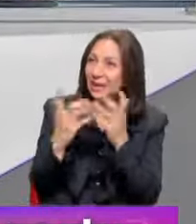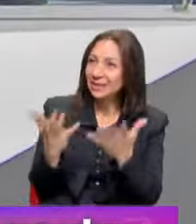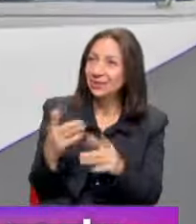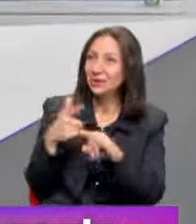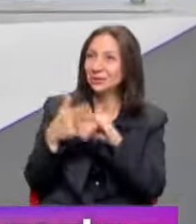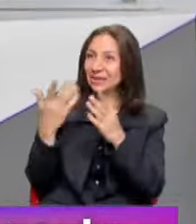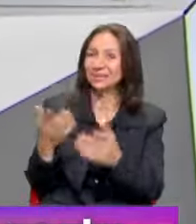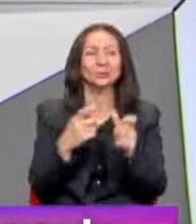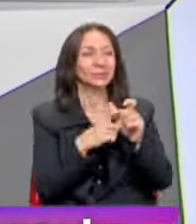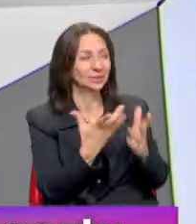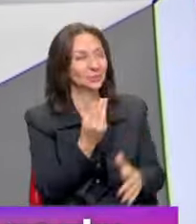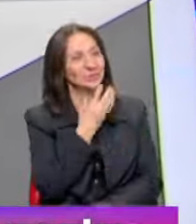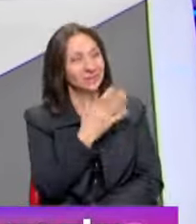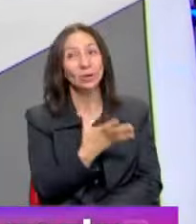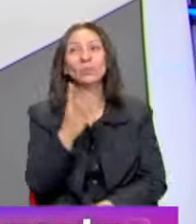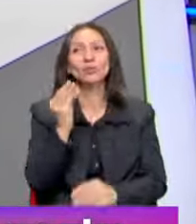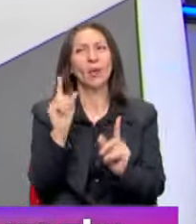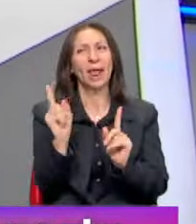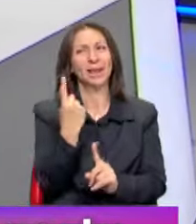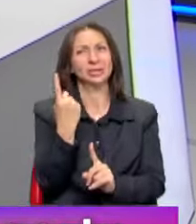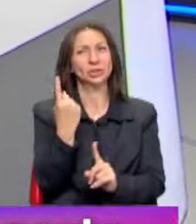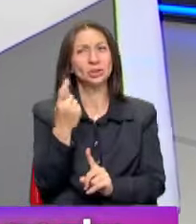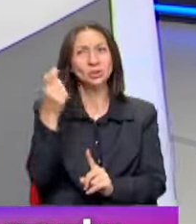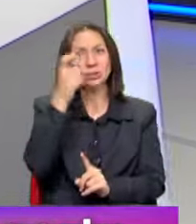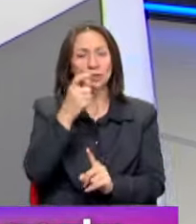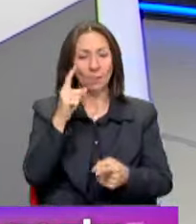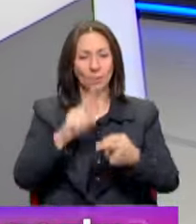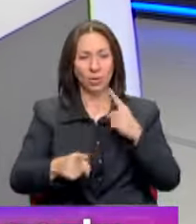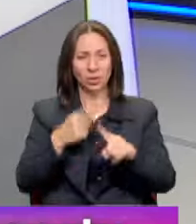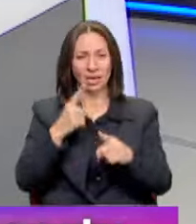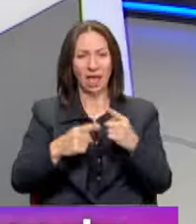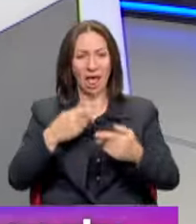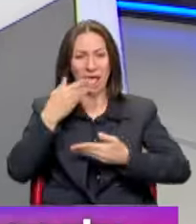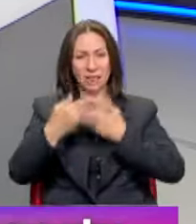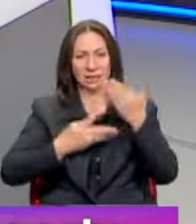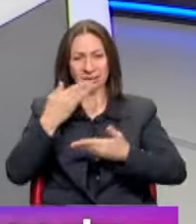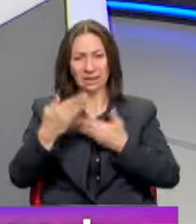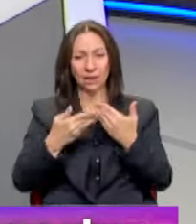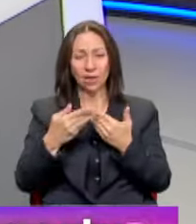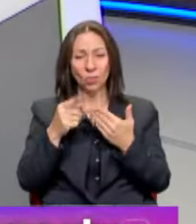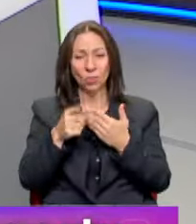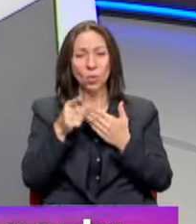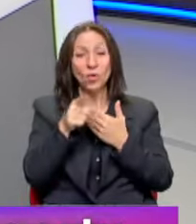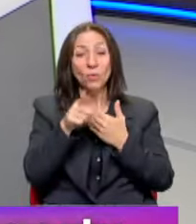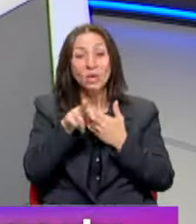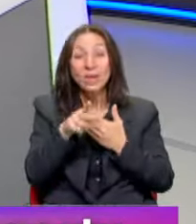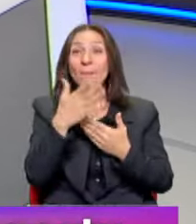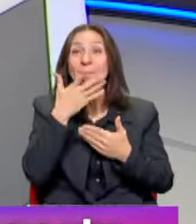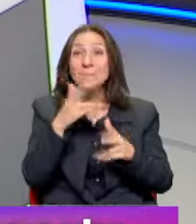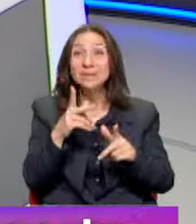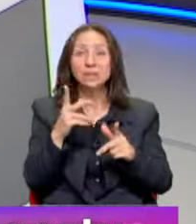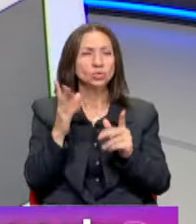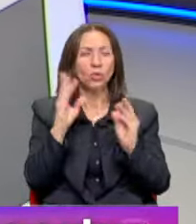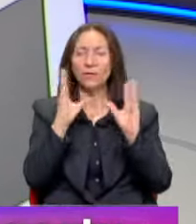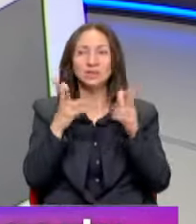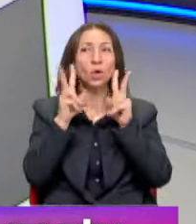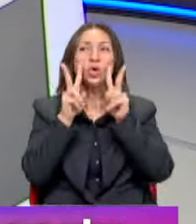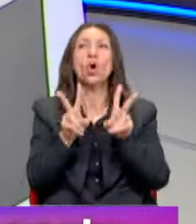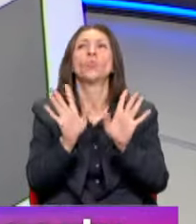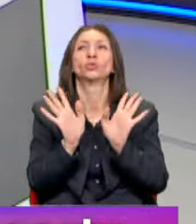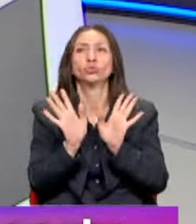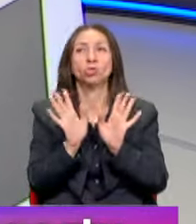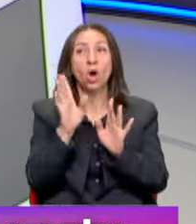hoş geldiniz Çok ilginç bir görüntüydü yani Türkiye'de siyaseti tarif ederken bu ve buna benzer görüntüleri Maalesef çok fazla